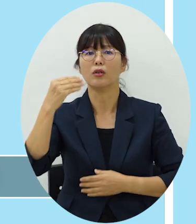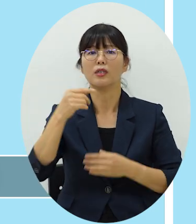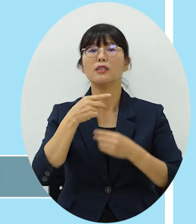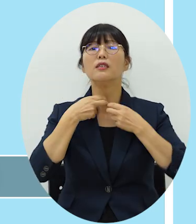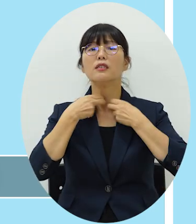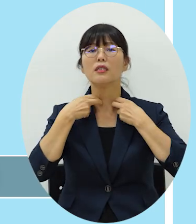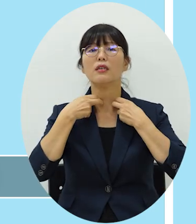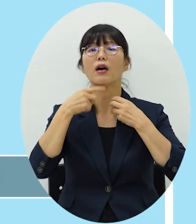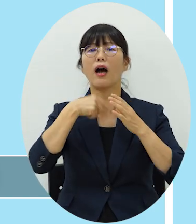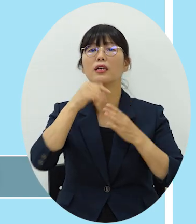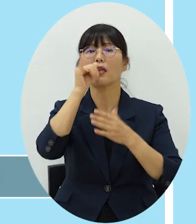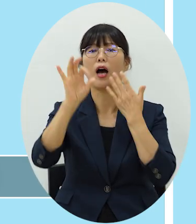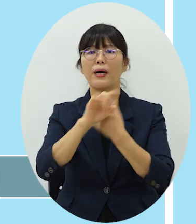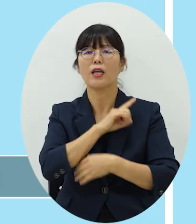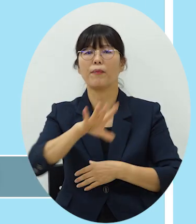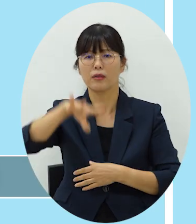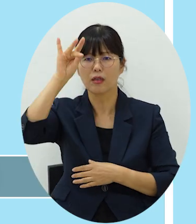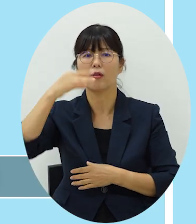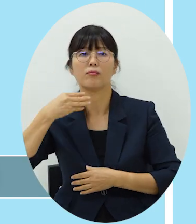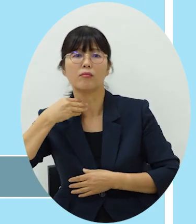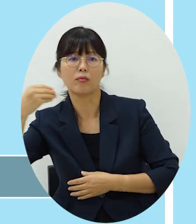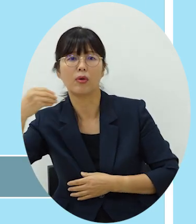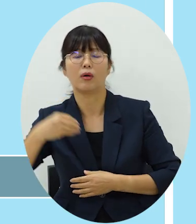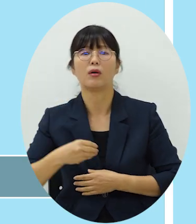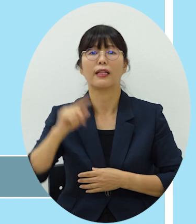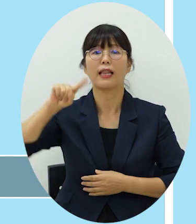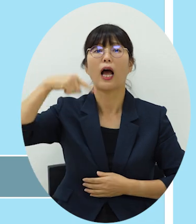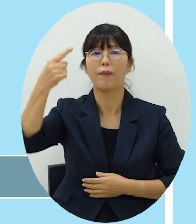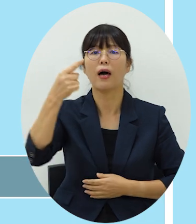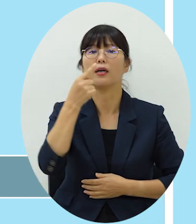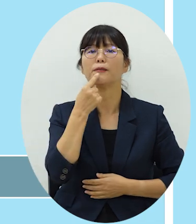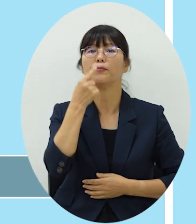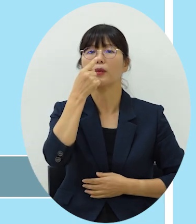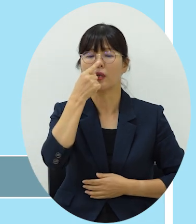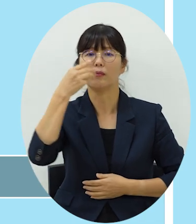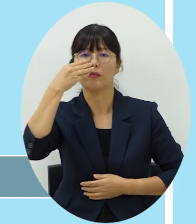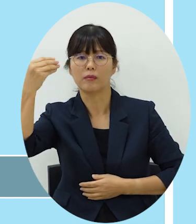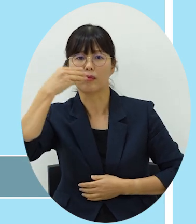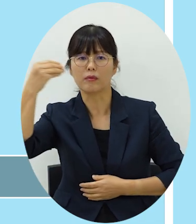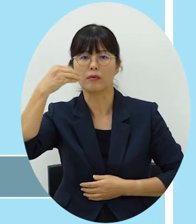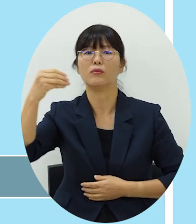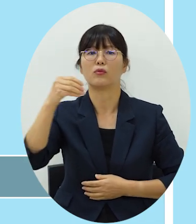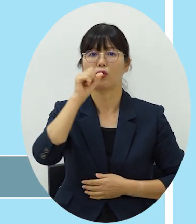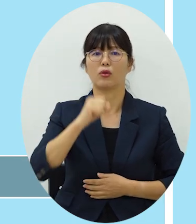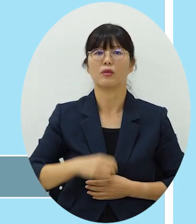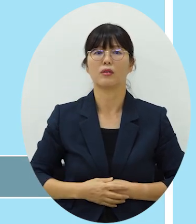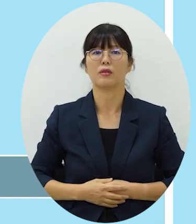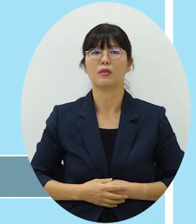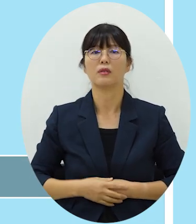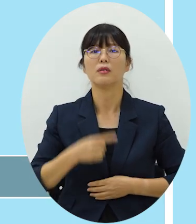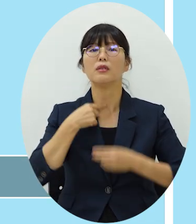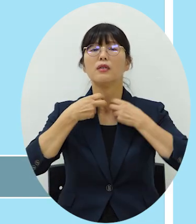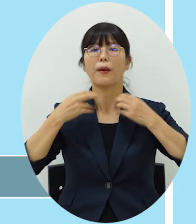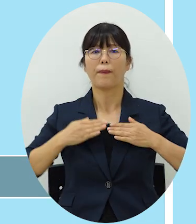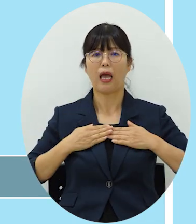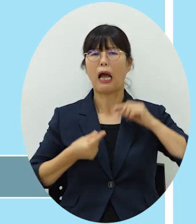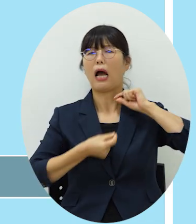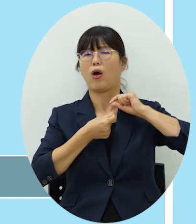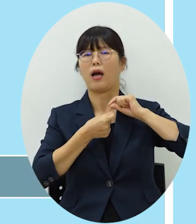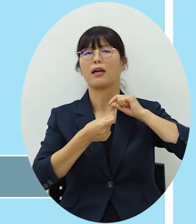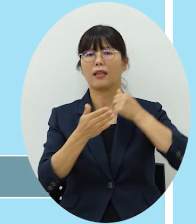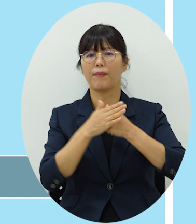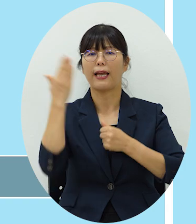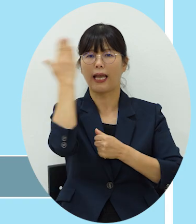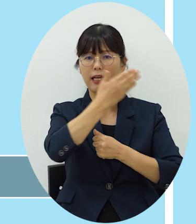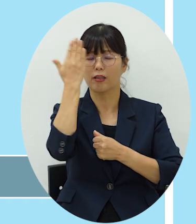기관 절개관이 있다면 제일 먼저 시행하도록 하며 그 다음으로 입과 코를 흡인합니다. 기관 절개관은 폐와